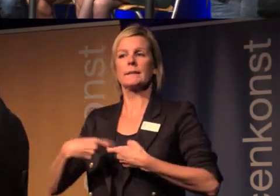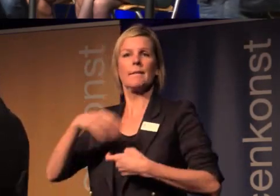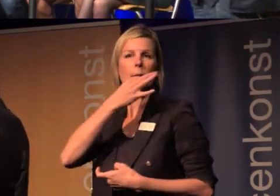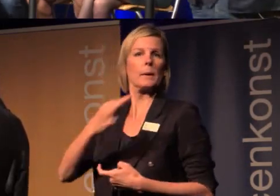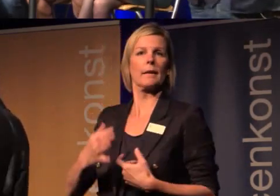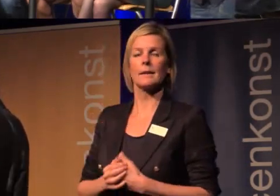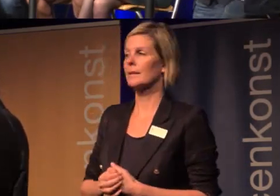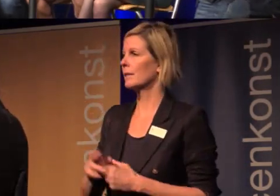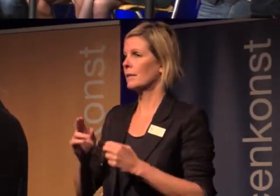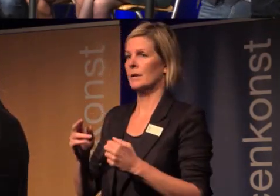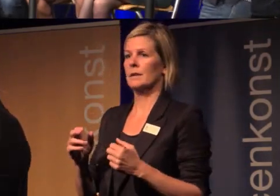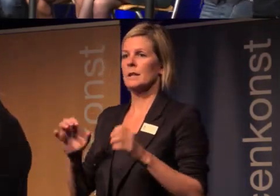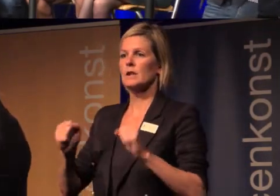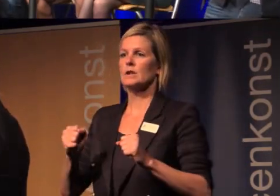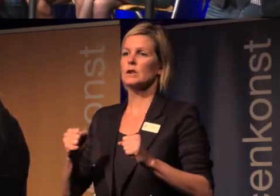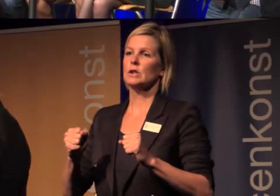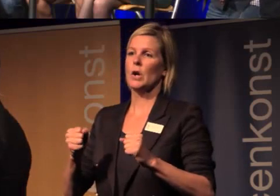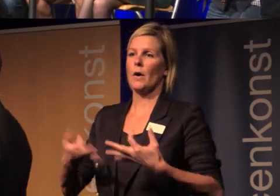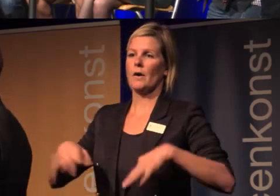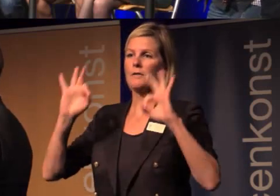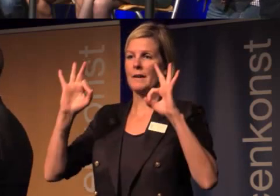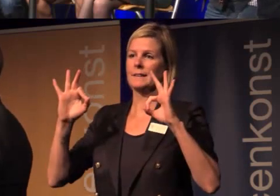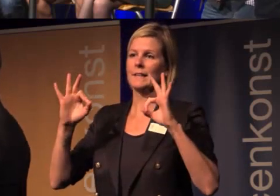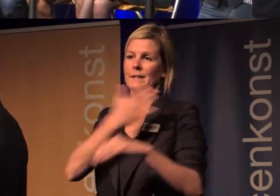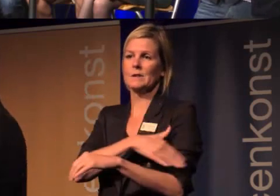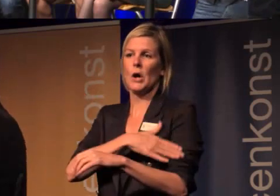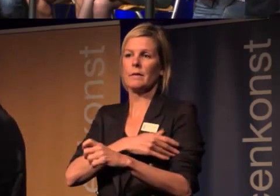Okej. Okay. Ja. Nästa. Ska public service sända Melodifestivalen?